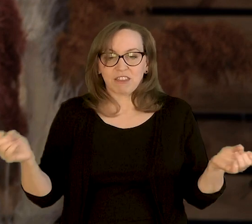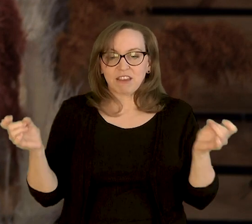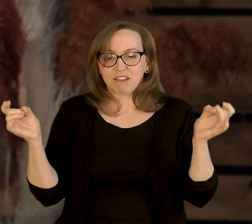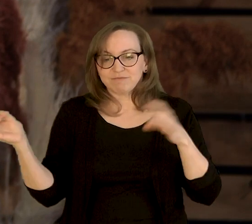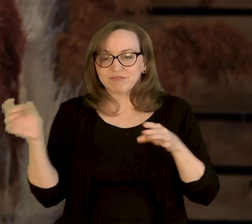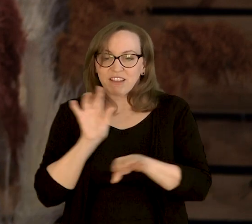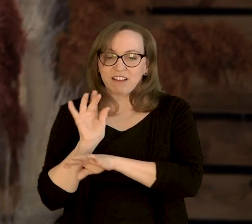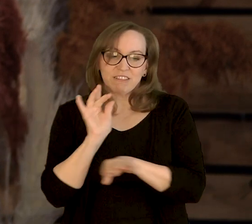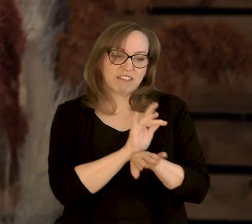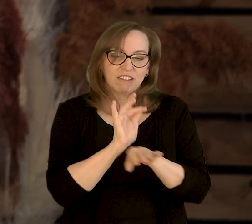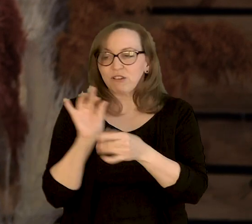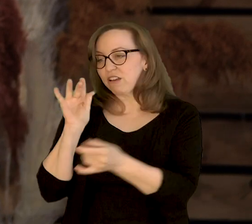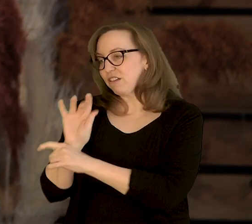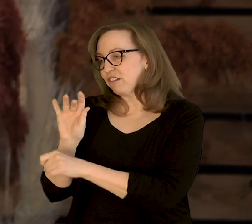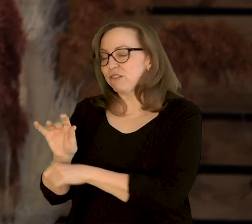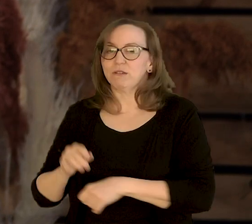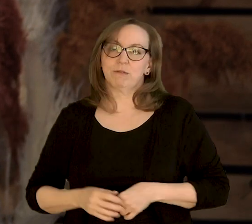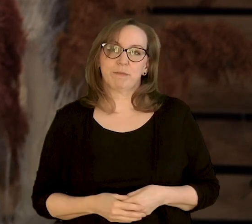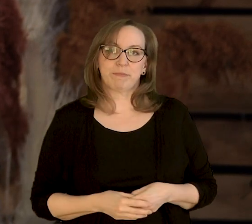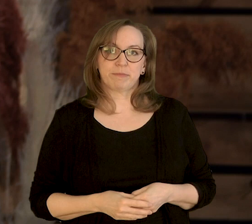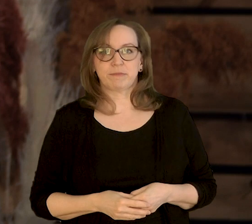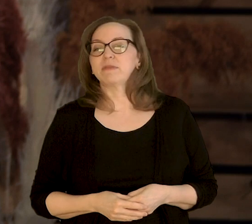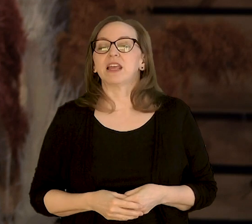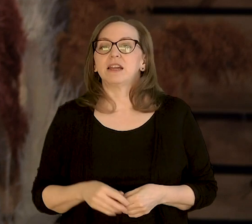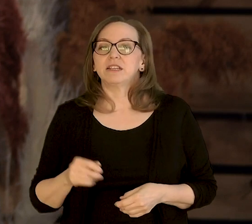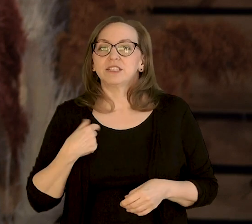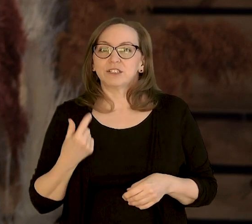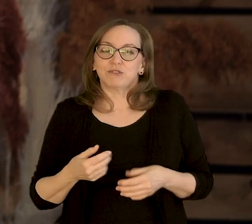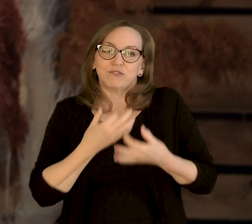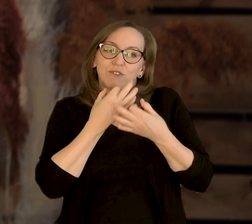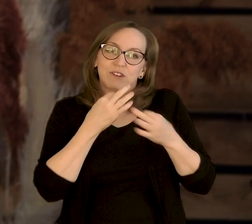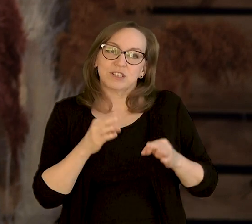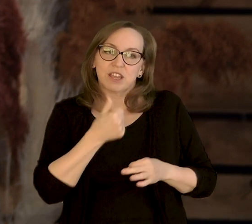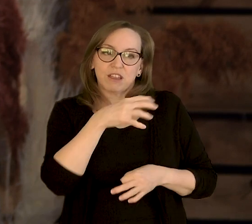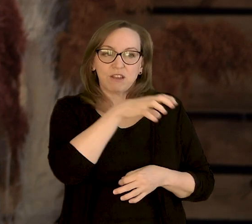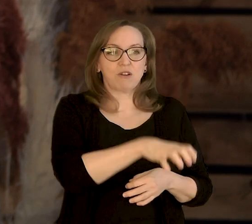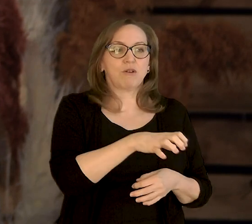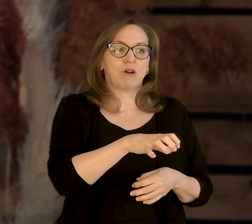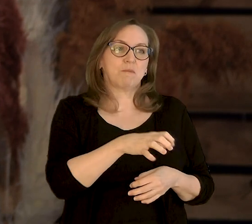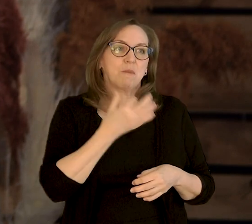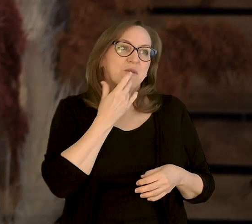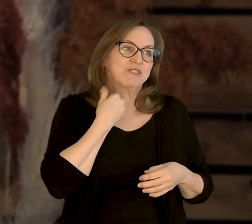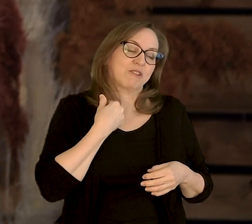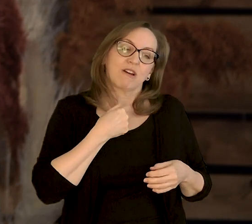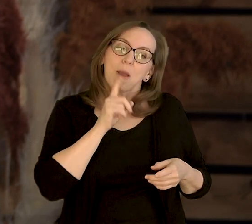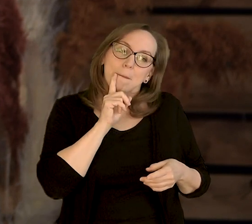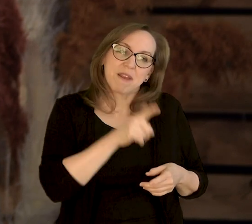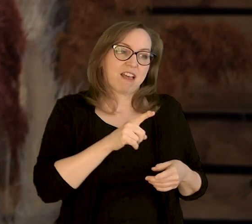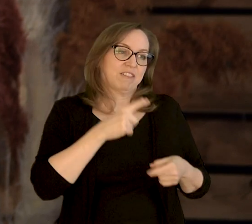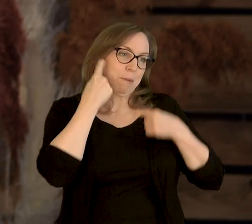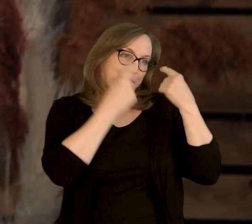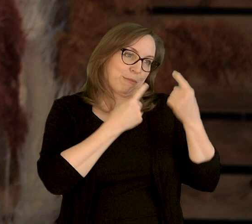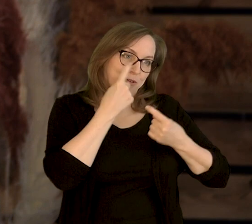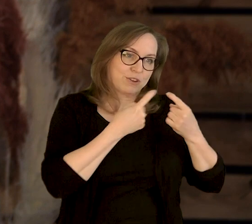inwektywami, gdy zwolennicy jednej opcji dają do zrozumienia, co tak naprawdę myślą o